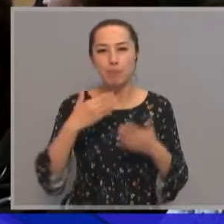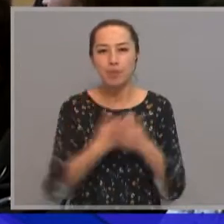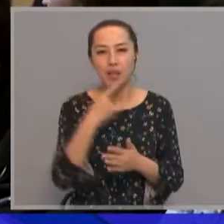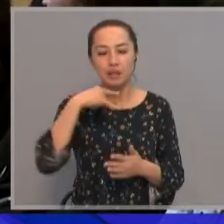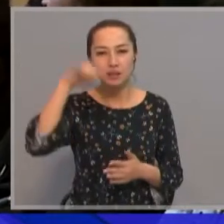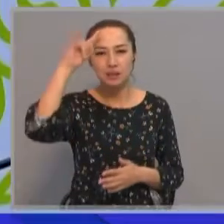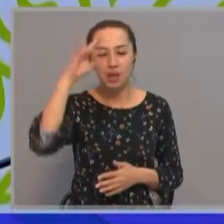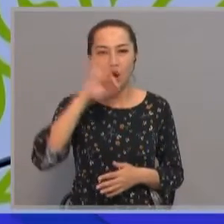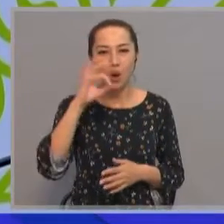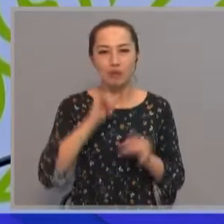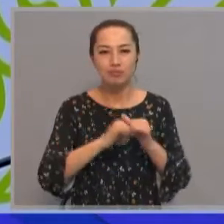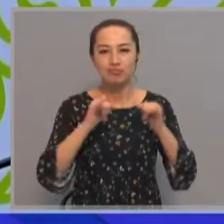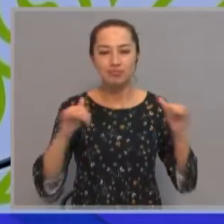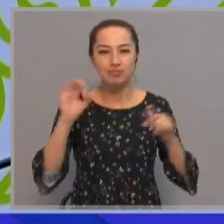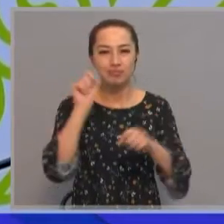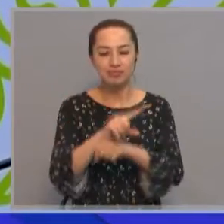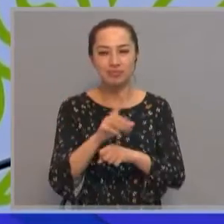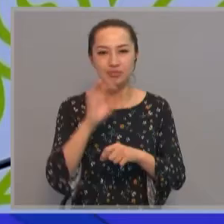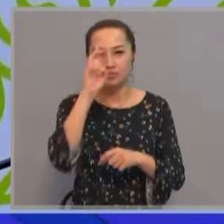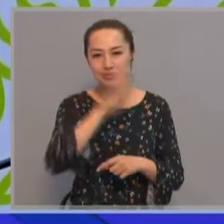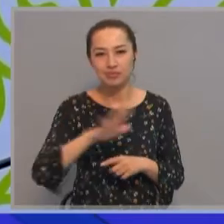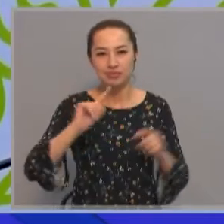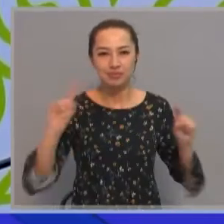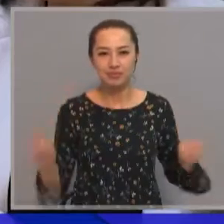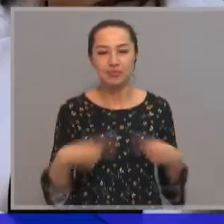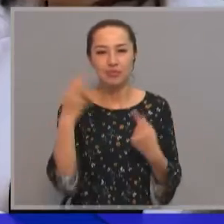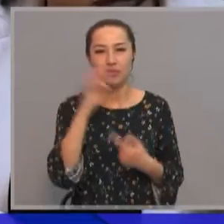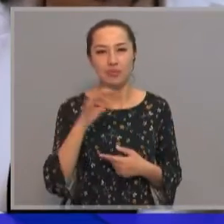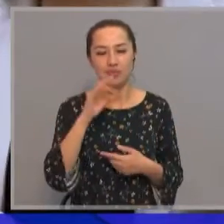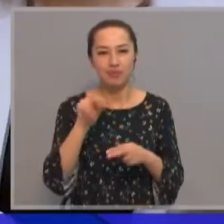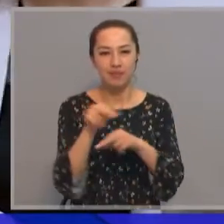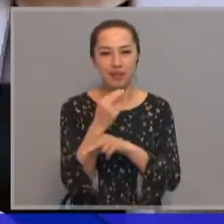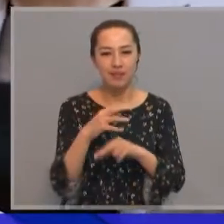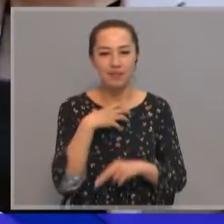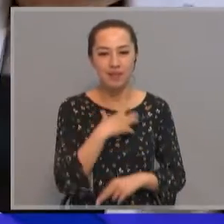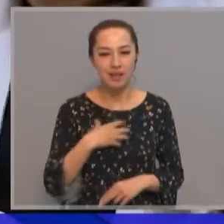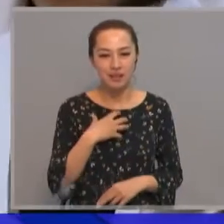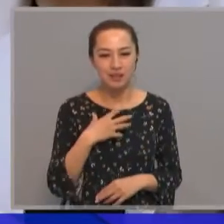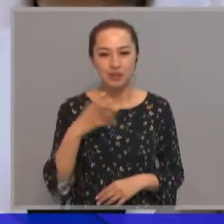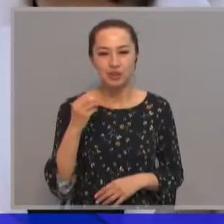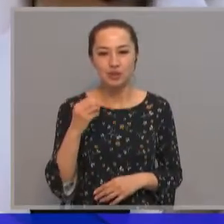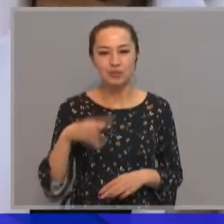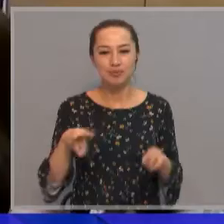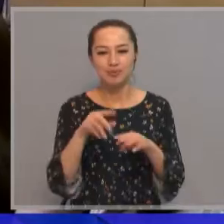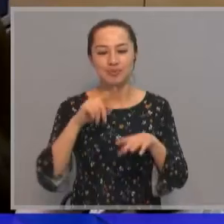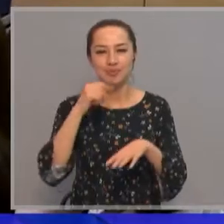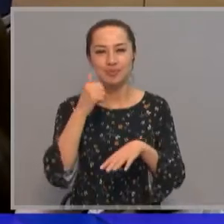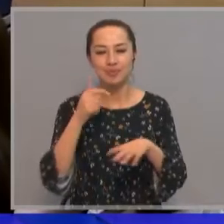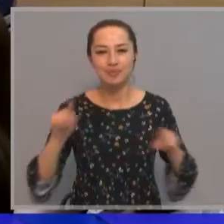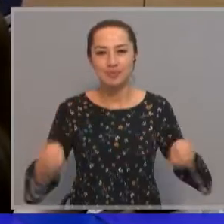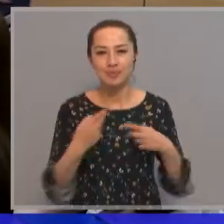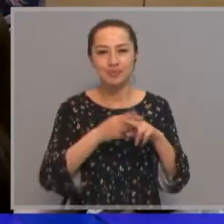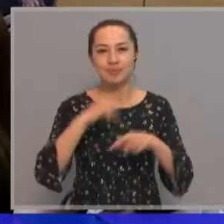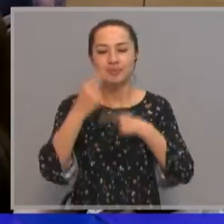идеясын жүзеге асыру бағытындағы тапсырмасында ел дамуының алғы шарты ұрпақ тәрбиесінде екендігінде бас айтты. Мемлекетіміздің дамуы сіздердің